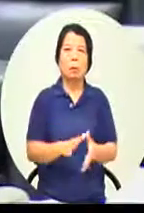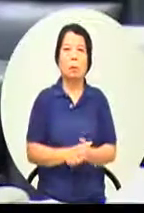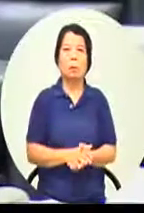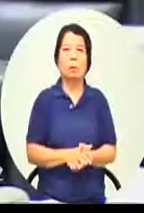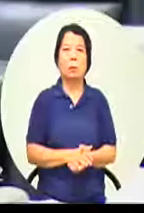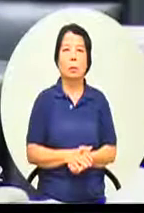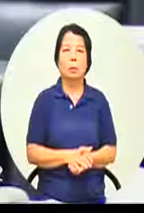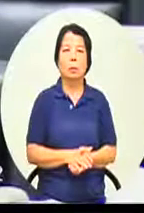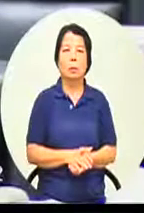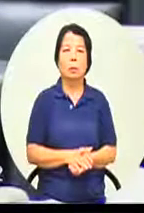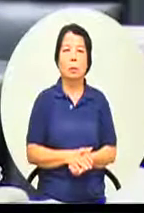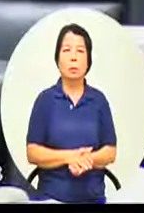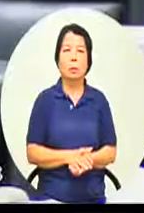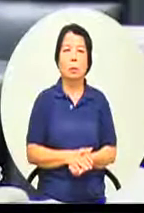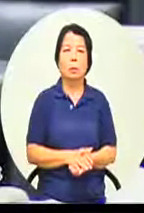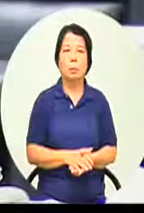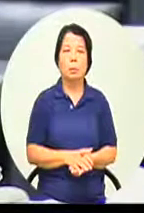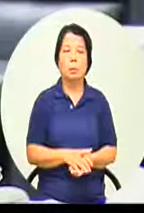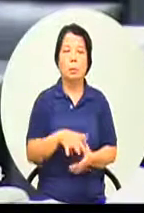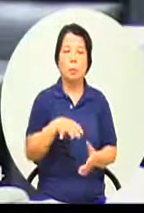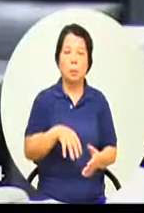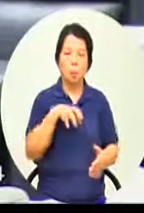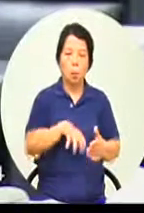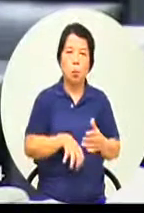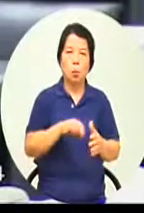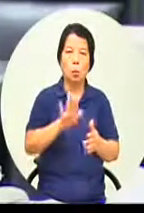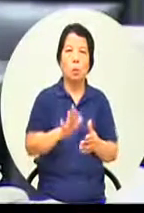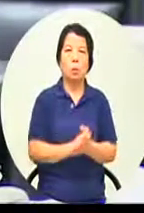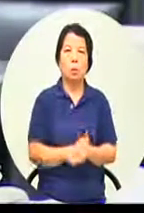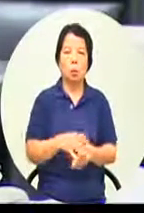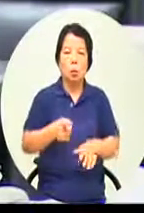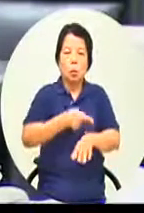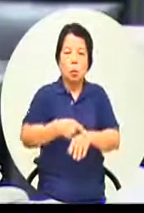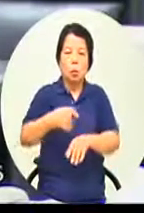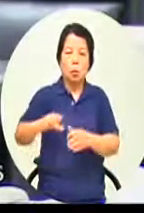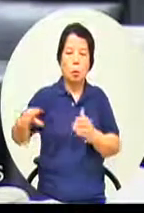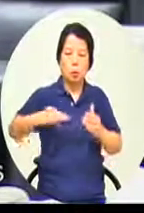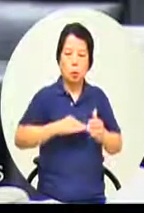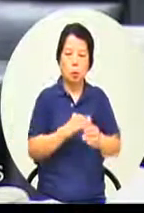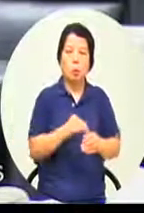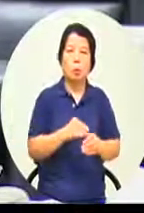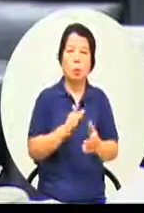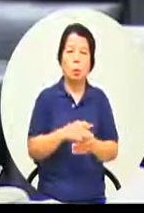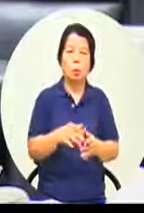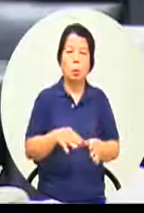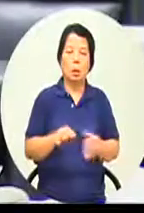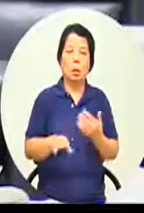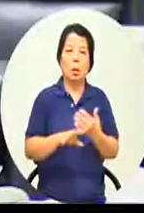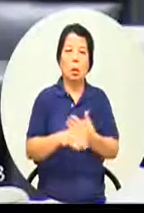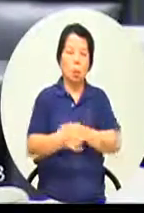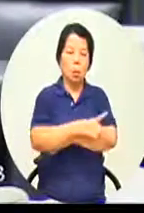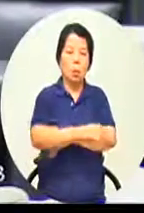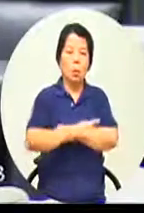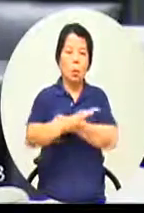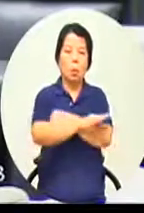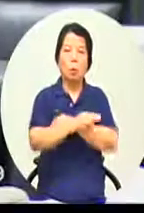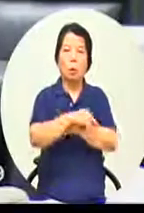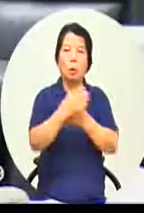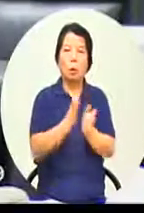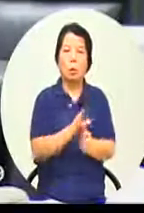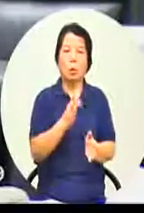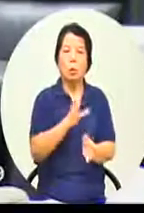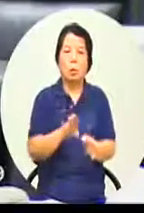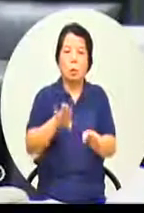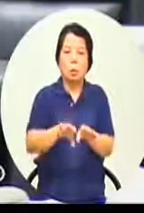是我讲的这样，还有这个空隙在这里啊，所以他们从那边停进来，变成后面还痛出来，所以大家都停地了呀，因没人会